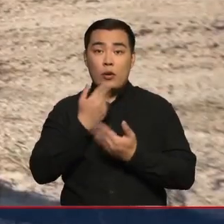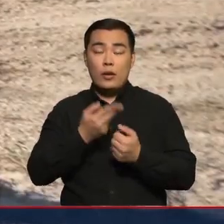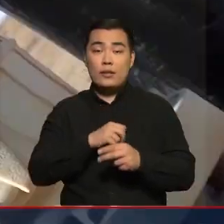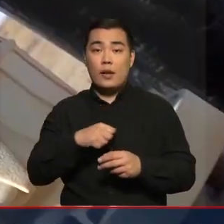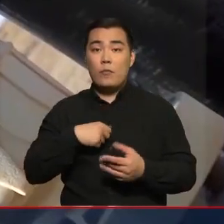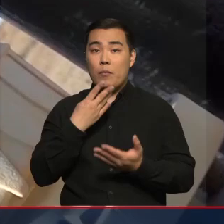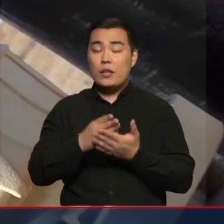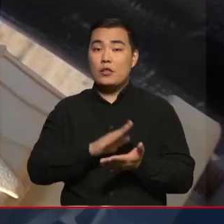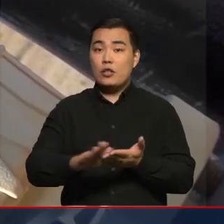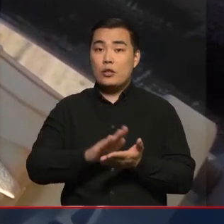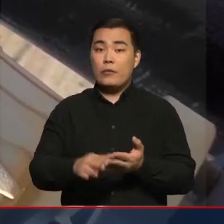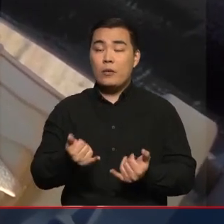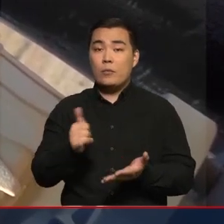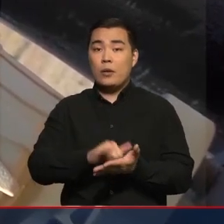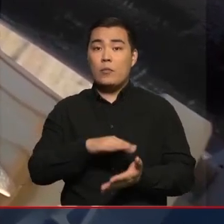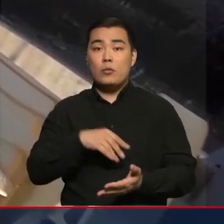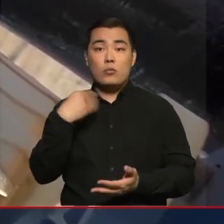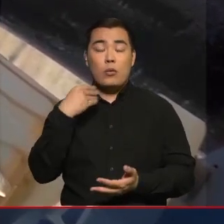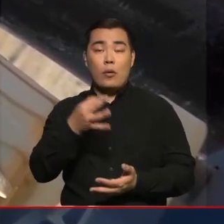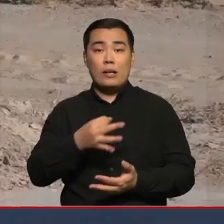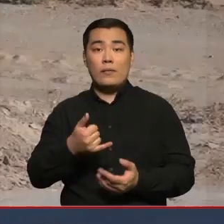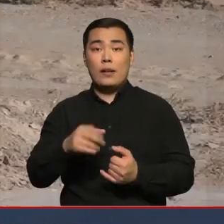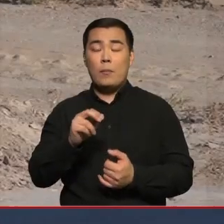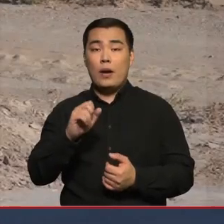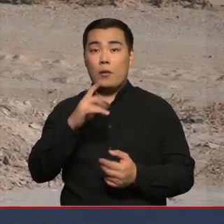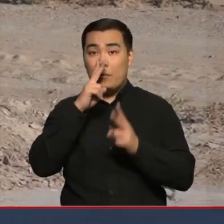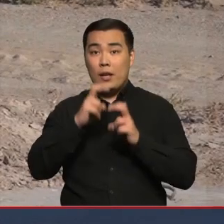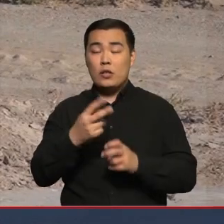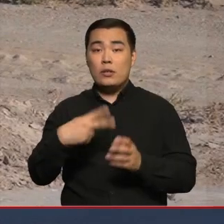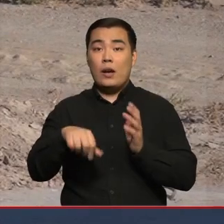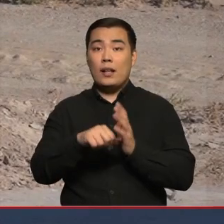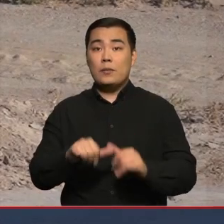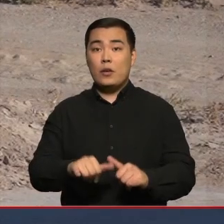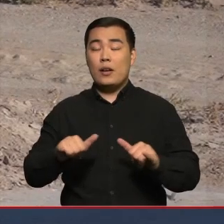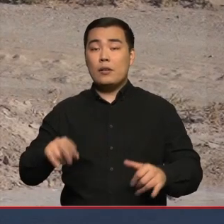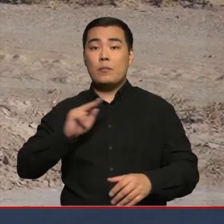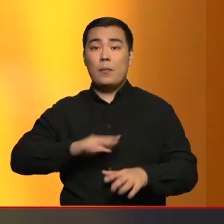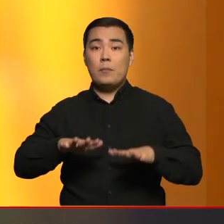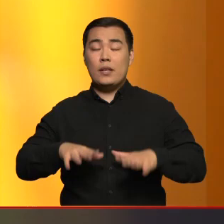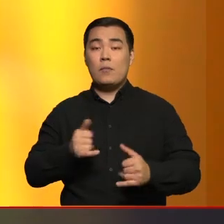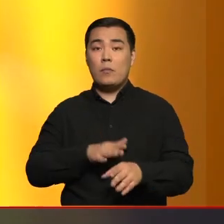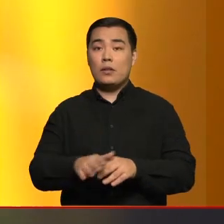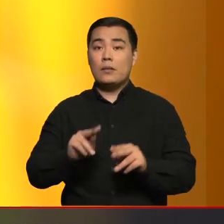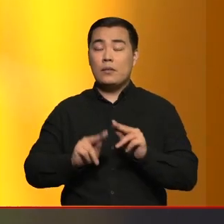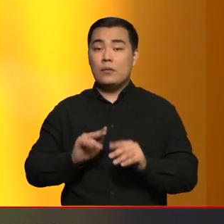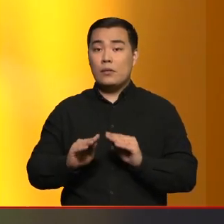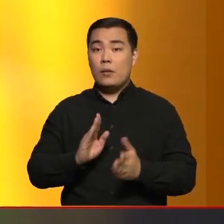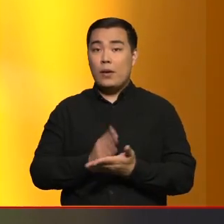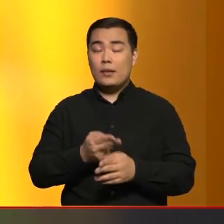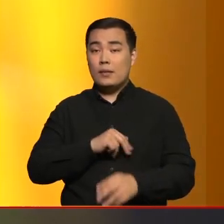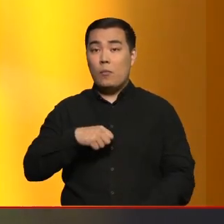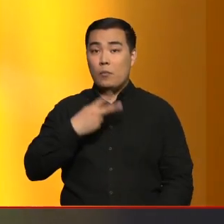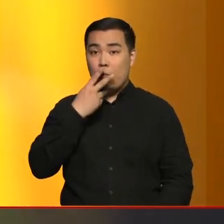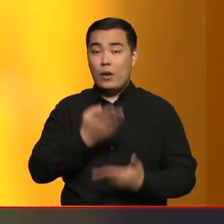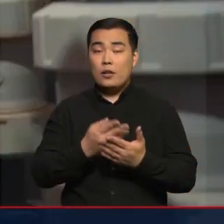ұңғымалы шаймалау әдісі енгізілді. Түркістан облысындағы барлаудан өткен 26 кен орны толықтай осы жүйемен жұмыс істейді. Яғни бетпақ дала